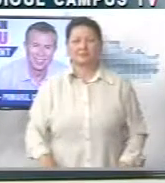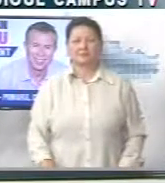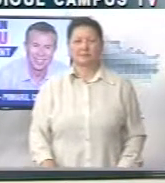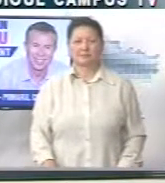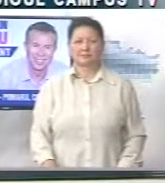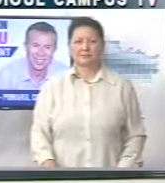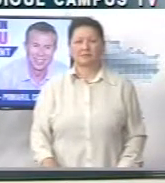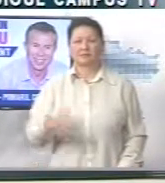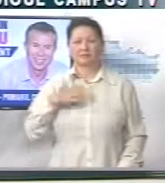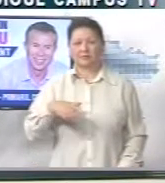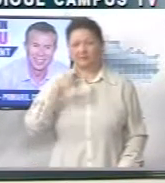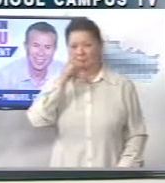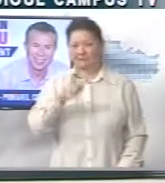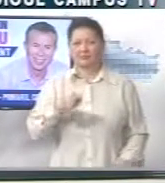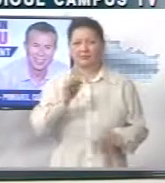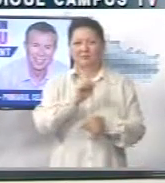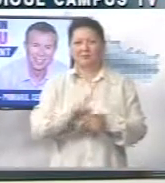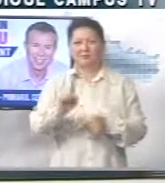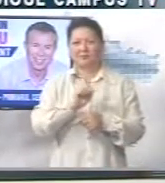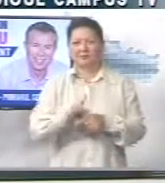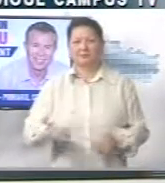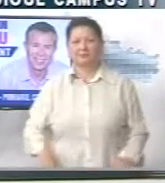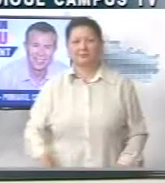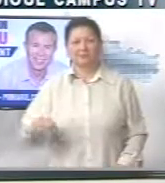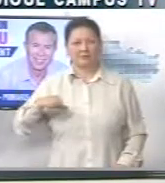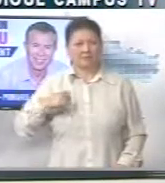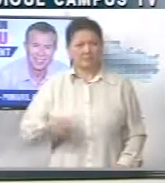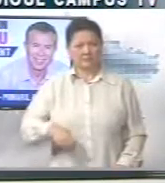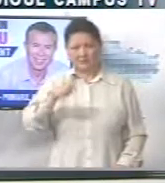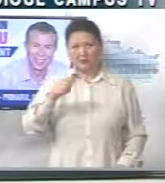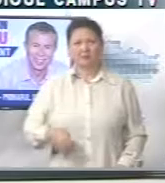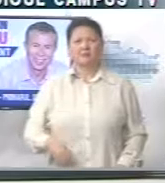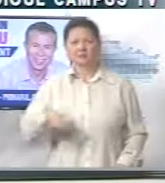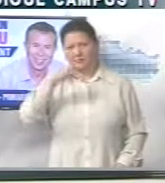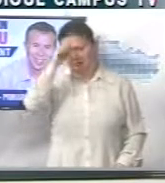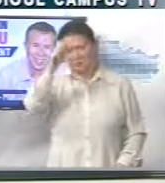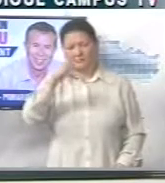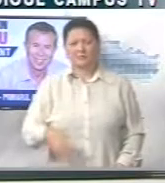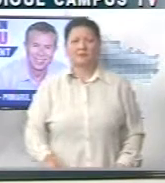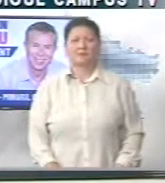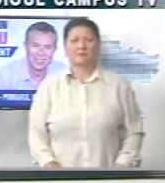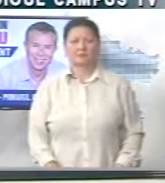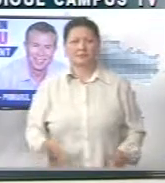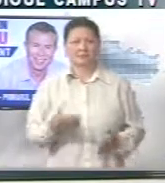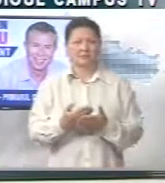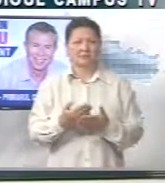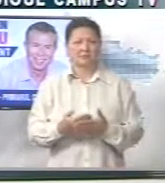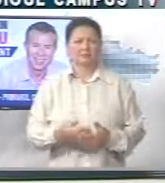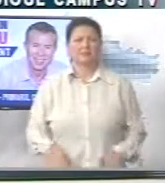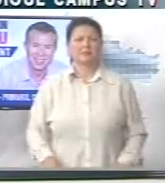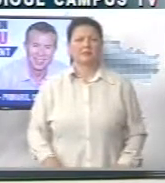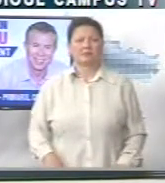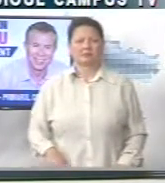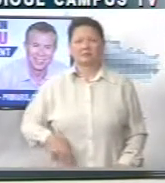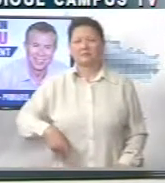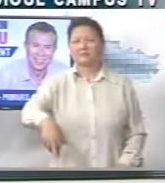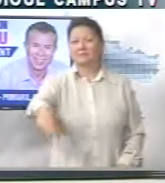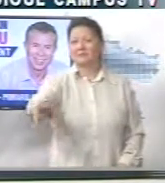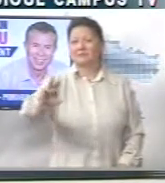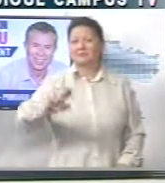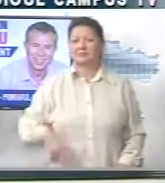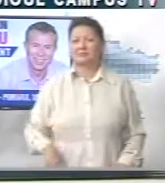propuneți, vreau să-mi spuneți un lucru. Sunteți recunoscut pentru faptul că mergeți foarte mult pe jos prin oraș,